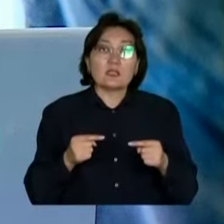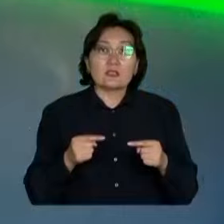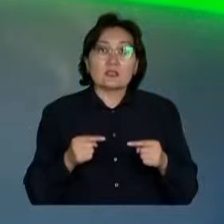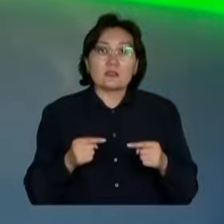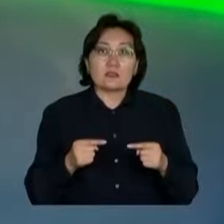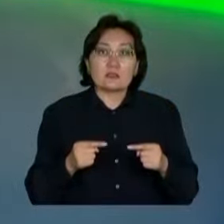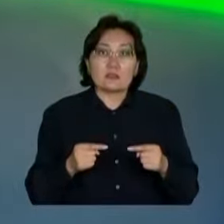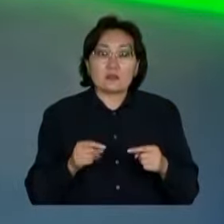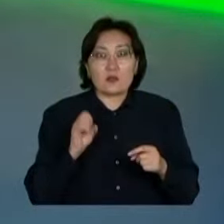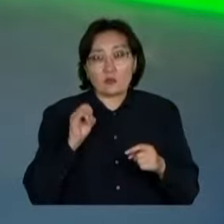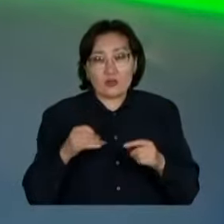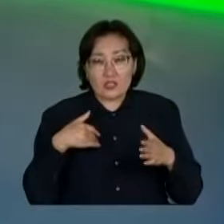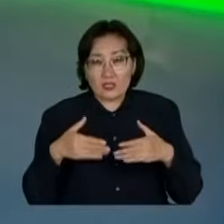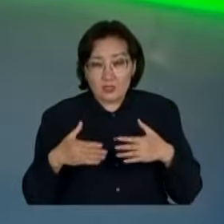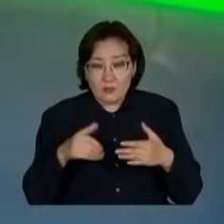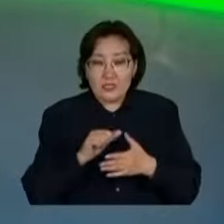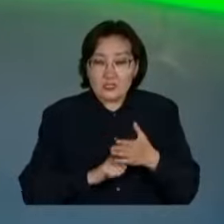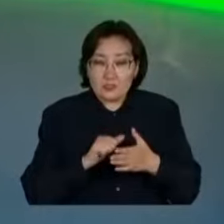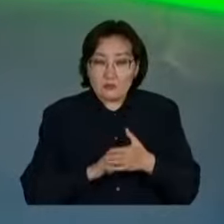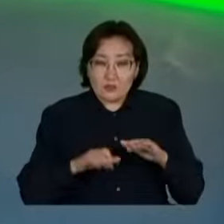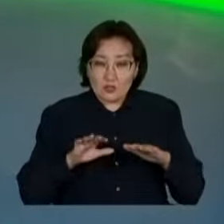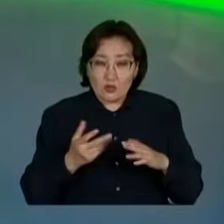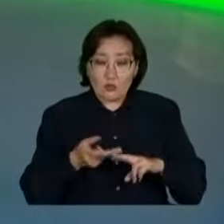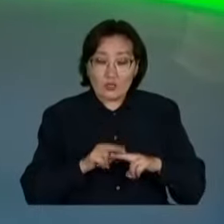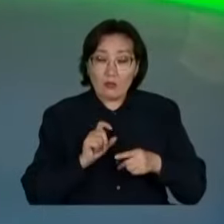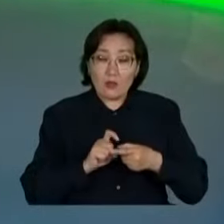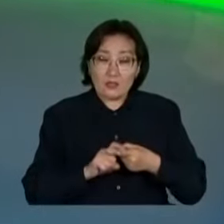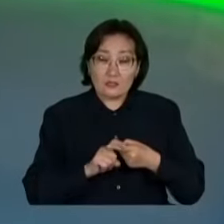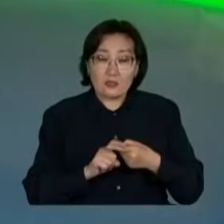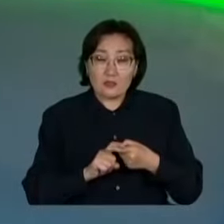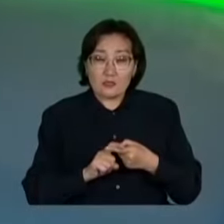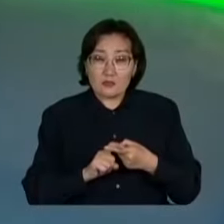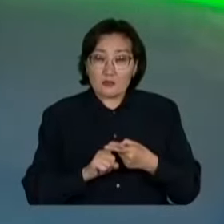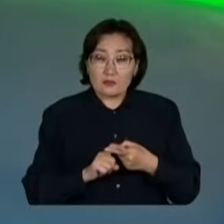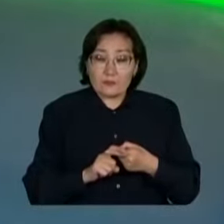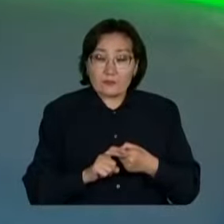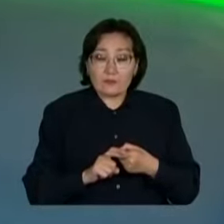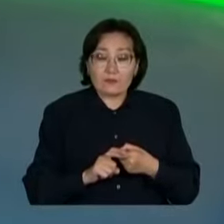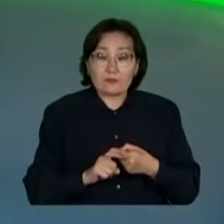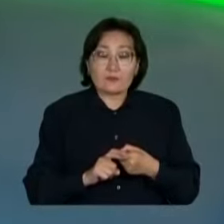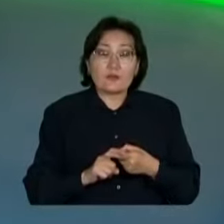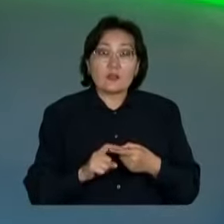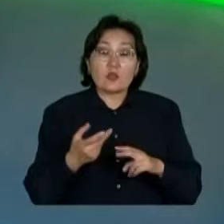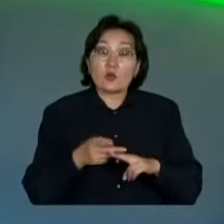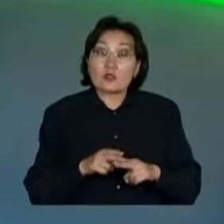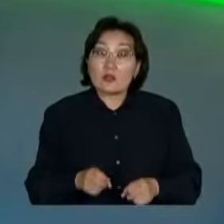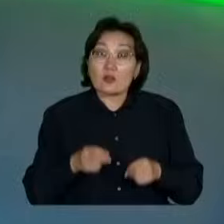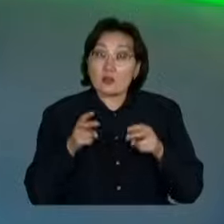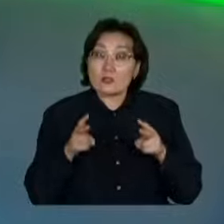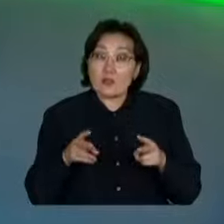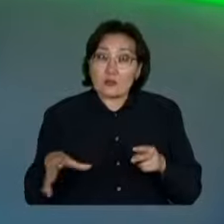жағымсыз қарым-қатынастар себебінен орын алады. Осы ретте бір айта кететінім, осы қылмыстардың